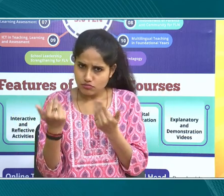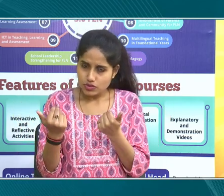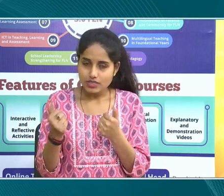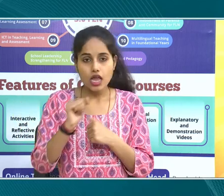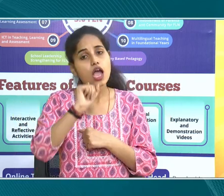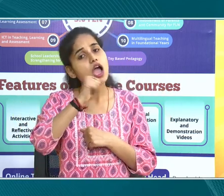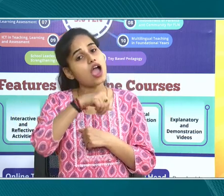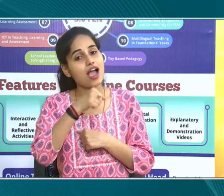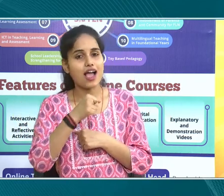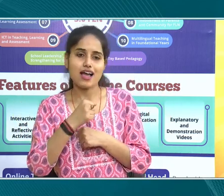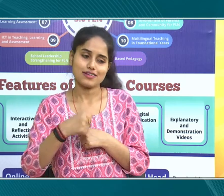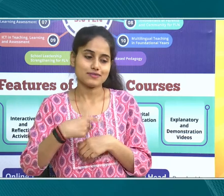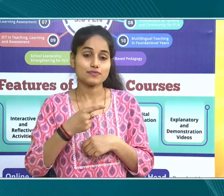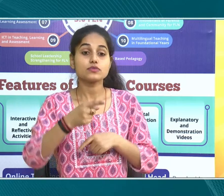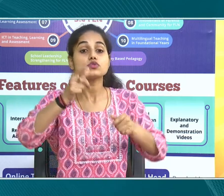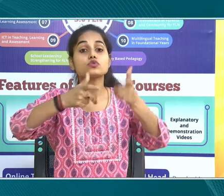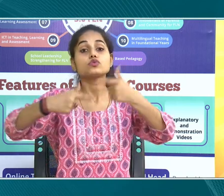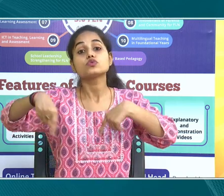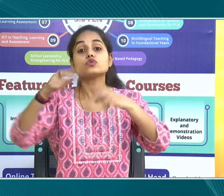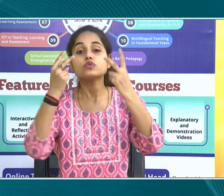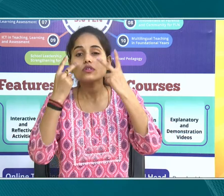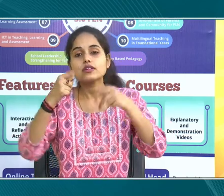लैंडर्स भी बनाएंगे